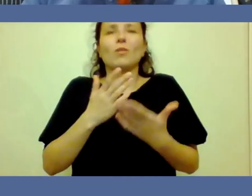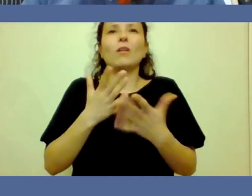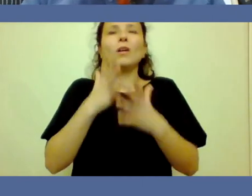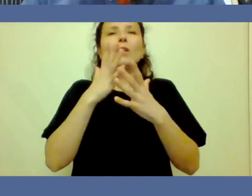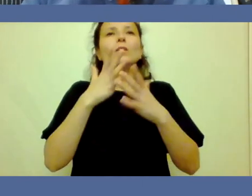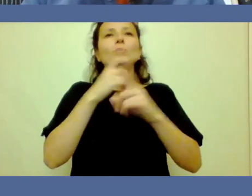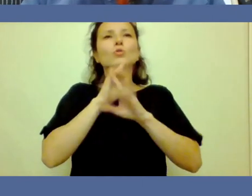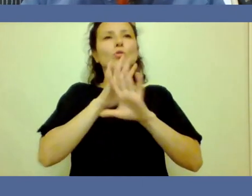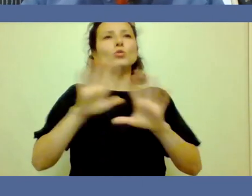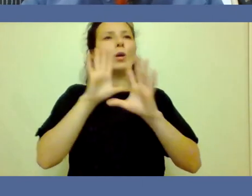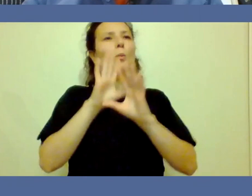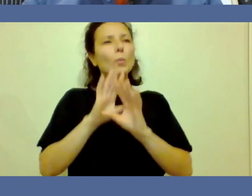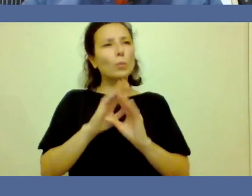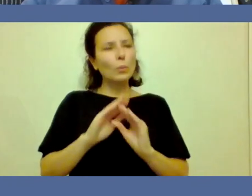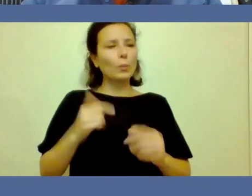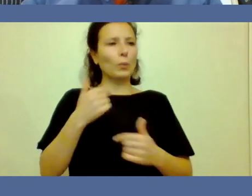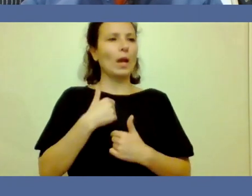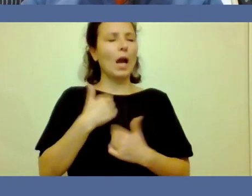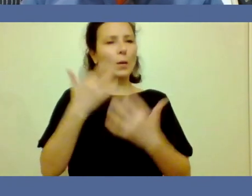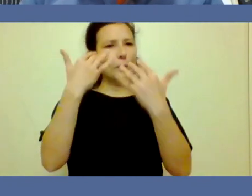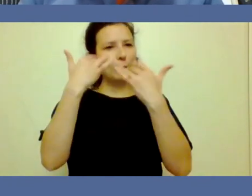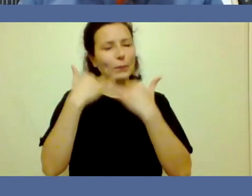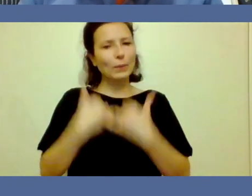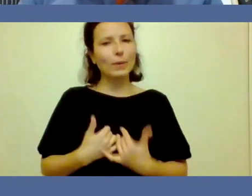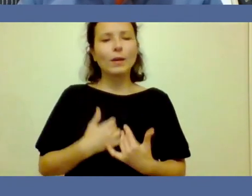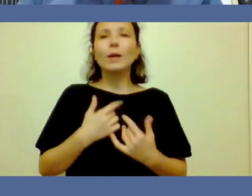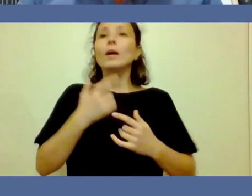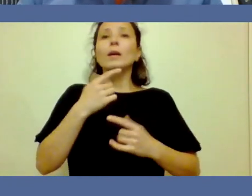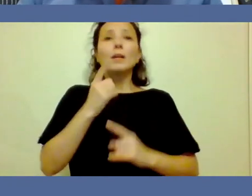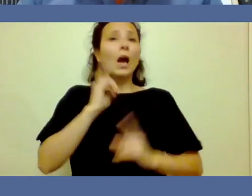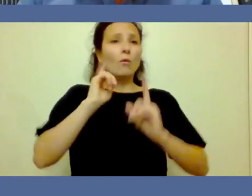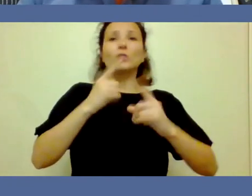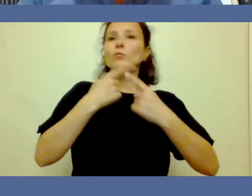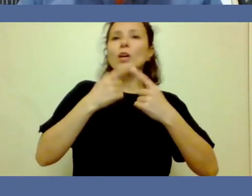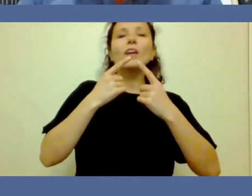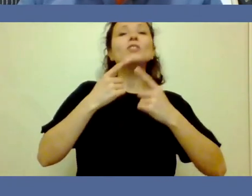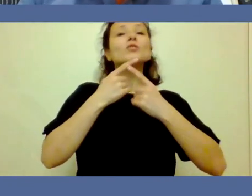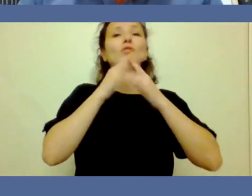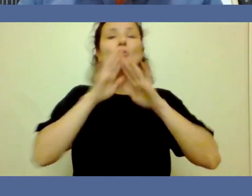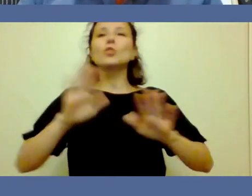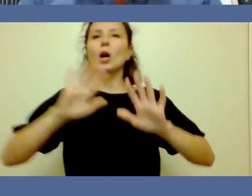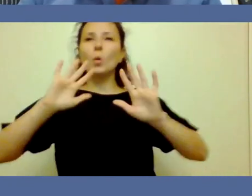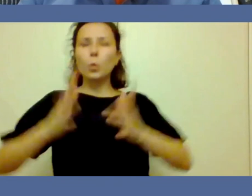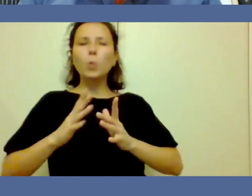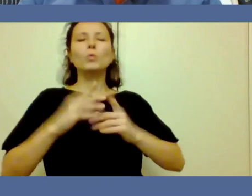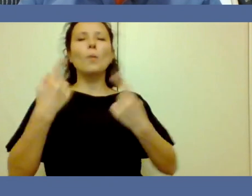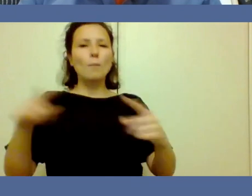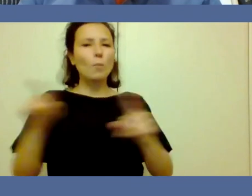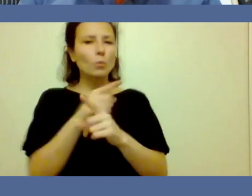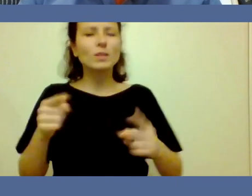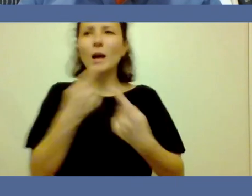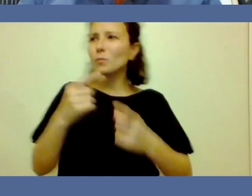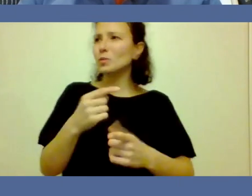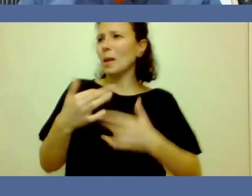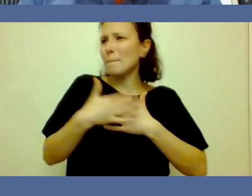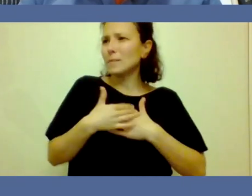nawet, ja uważam, że cisza jest muzyką, tak? Jakby to też łączy się z takimi elementami, że muzyka jest mi bardzo bliska, w sensie nie